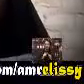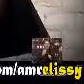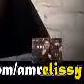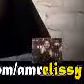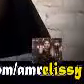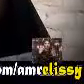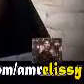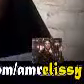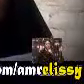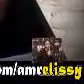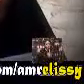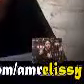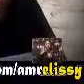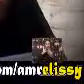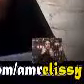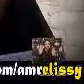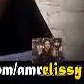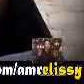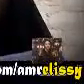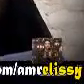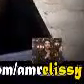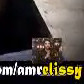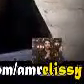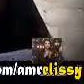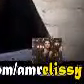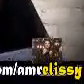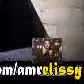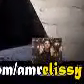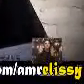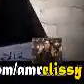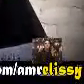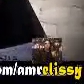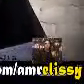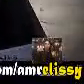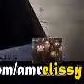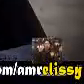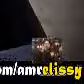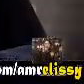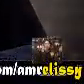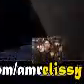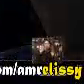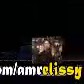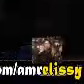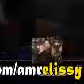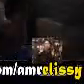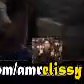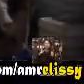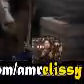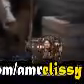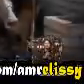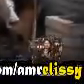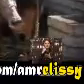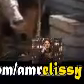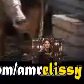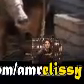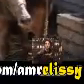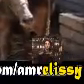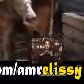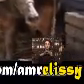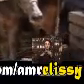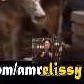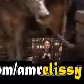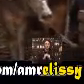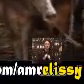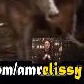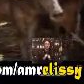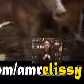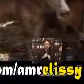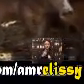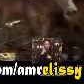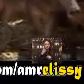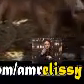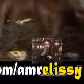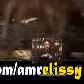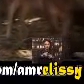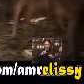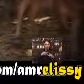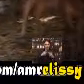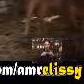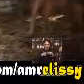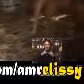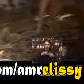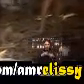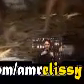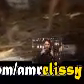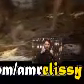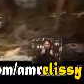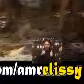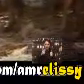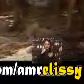ويطرح فيكم البركة ويكفيكم شر العفش ويكفيكم شر المرض اللي أنتم ساعدتوا المحتاجين. وأشكر الجمعية